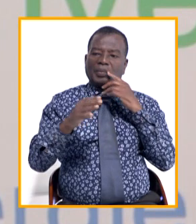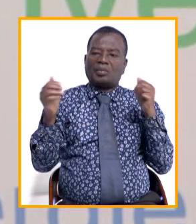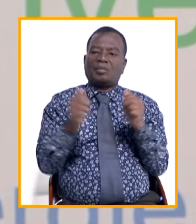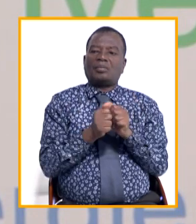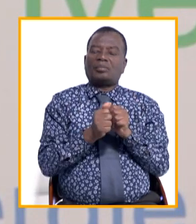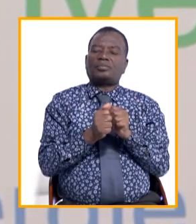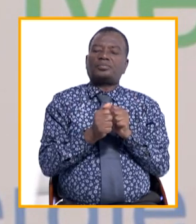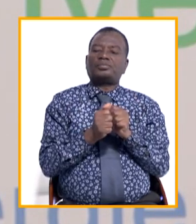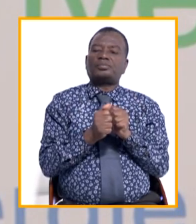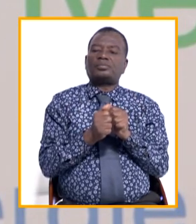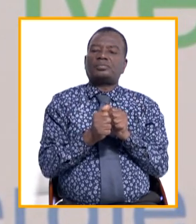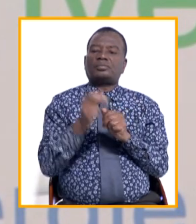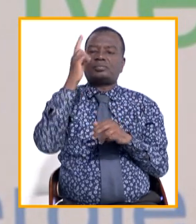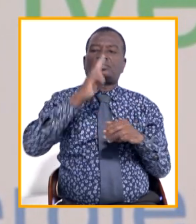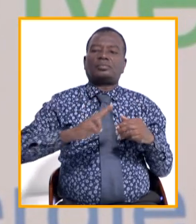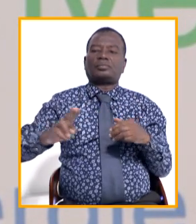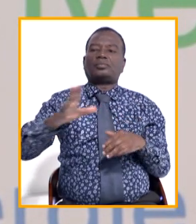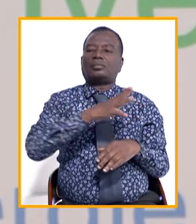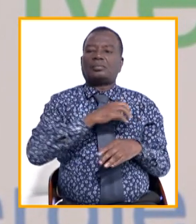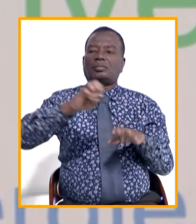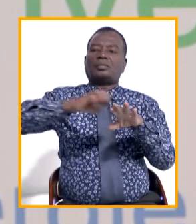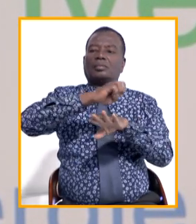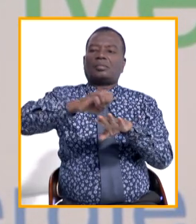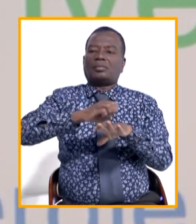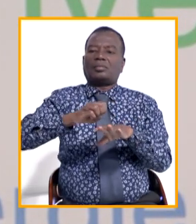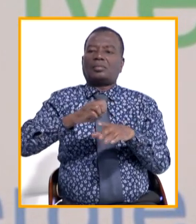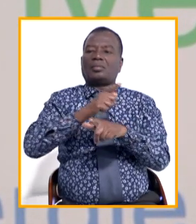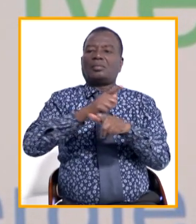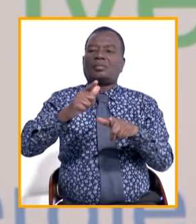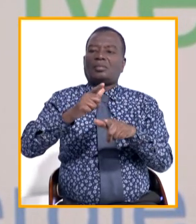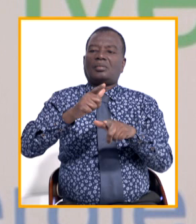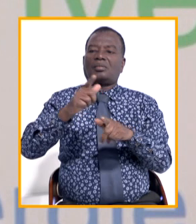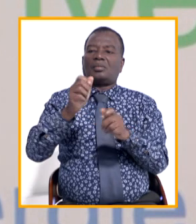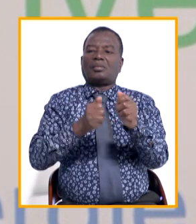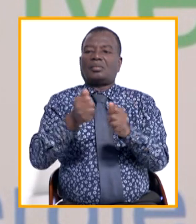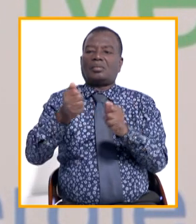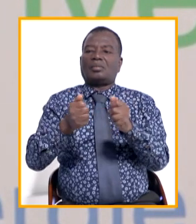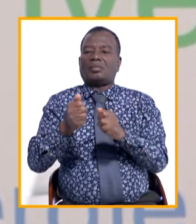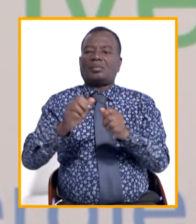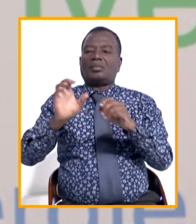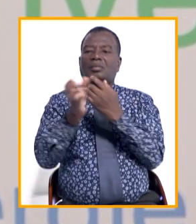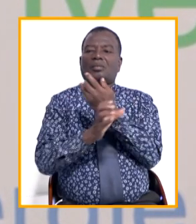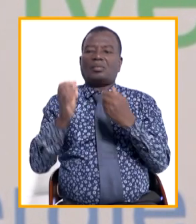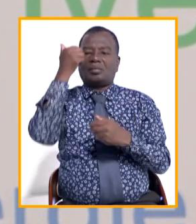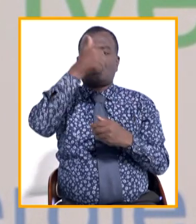avec honneur et engagement la zone de libre-échange continentale en Afrique.